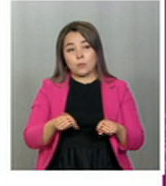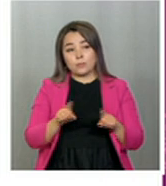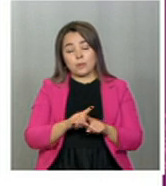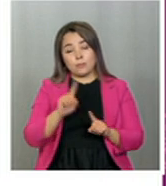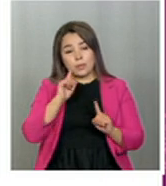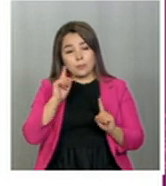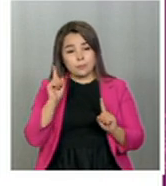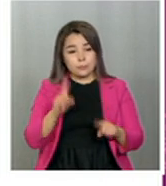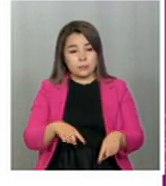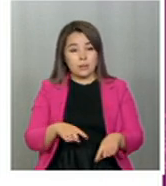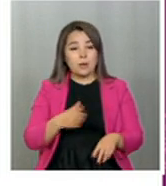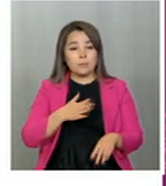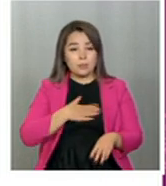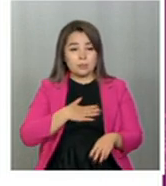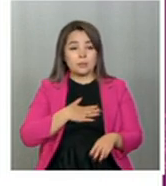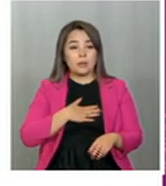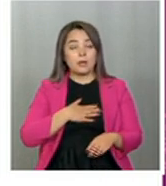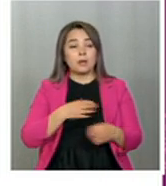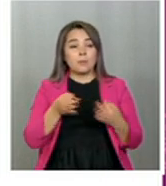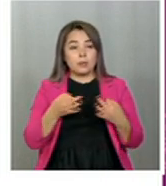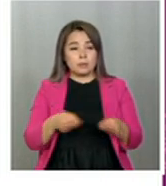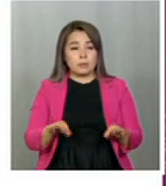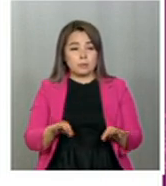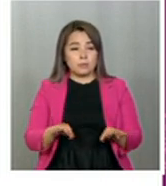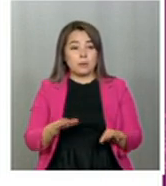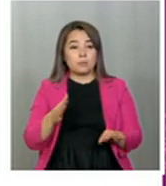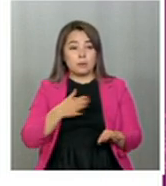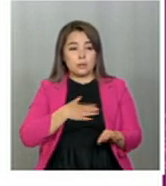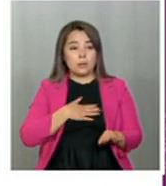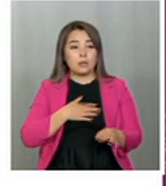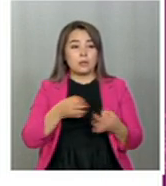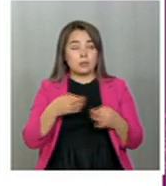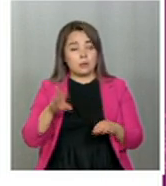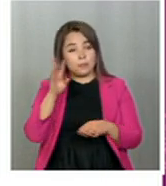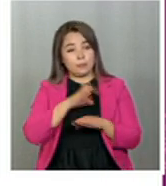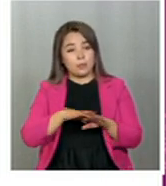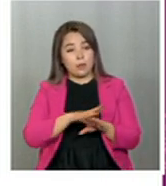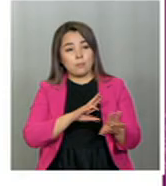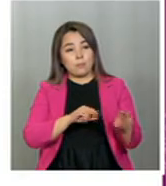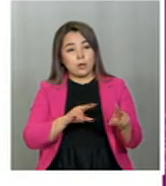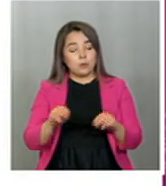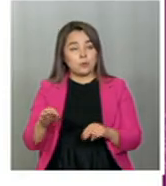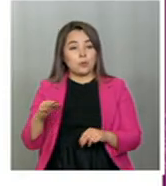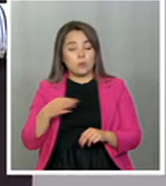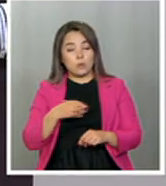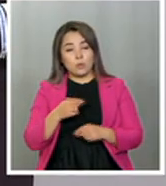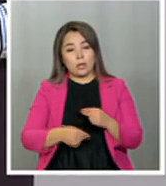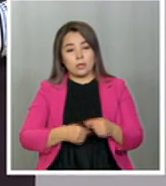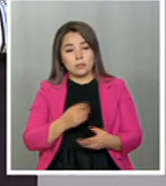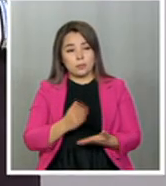білемін. Мен еркінмін. Мен еркін елдің бақытты ұланымын.